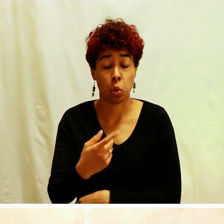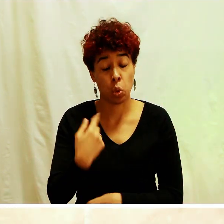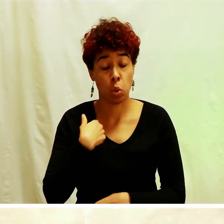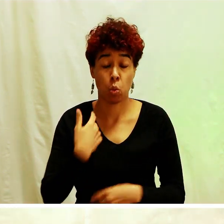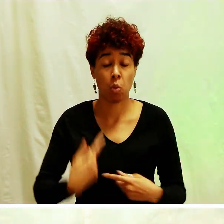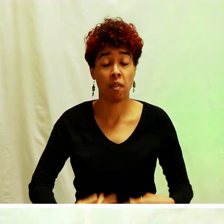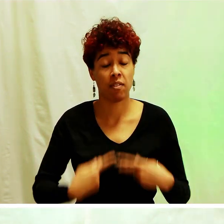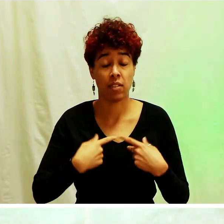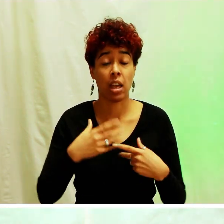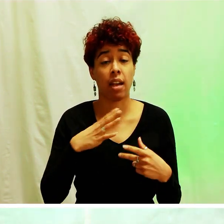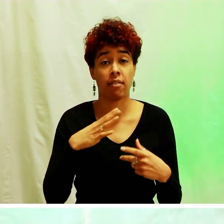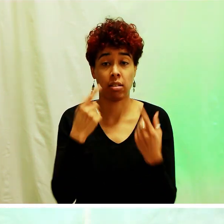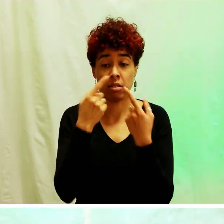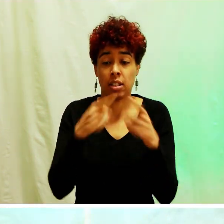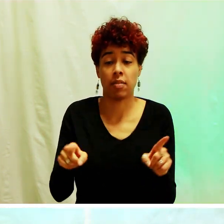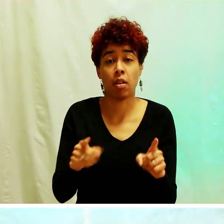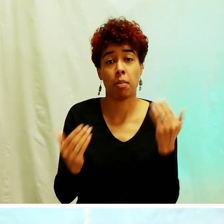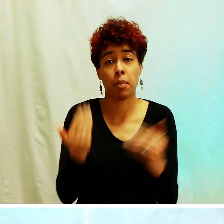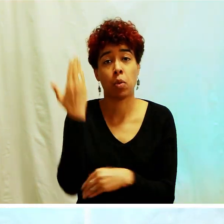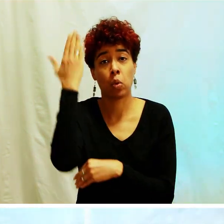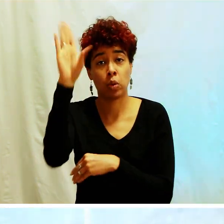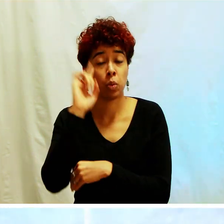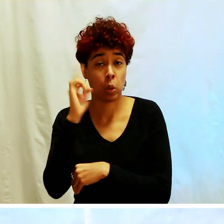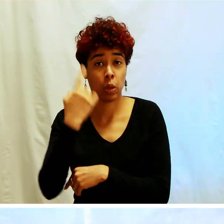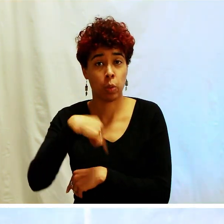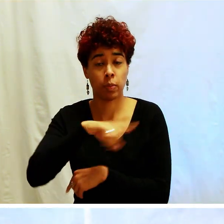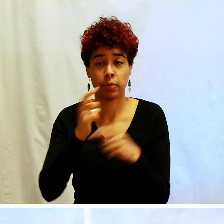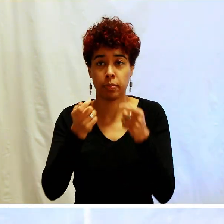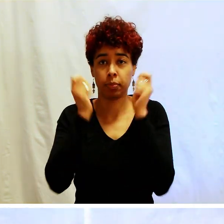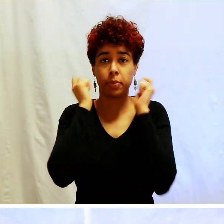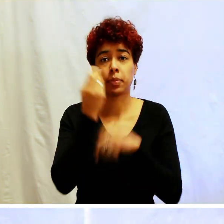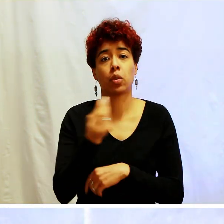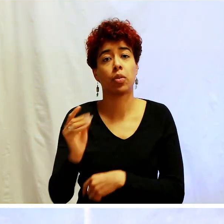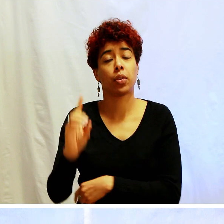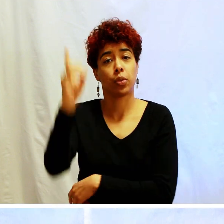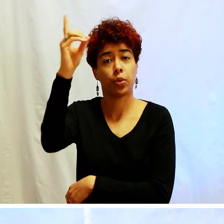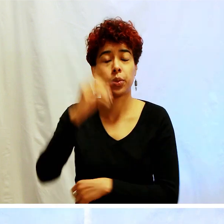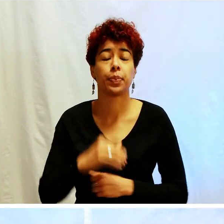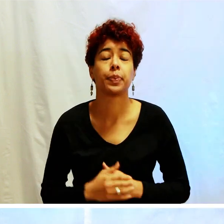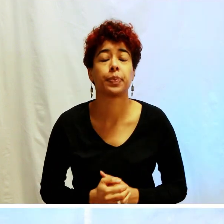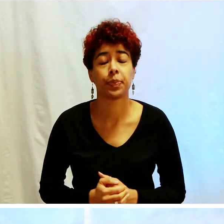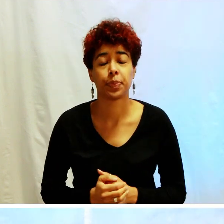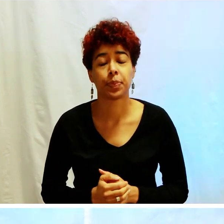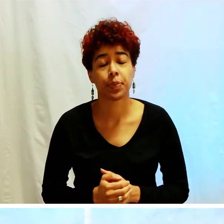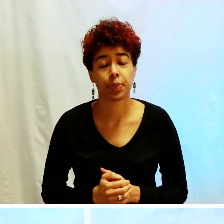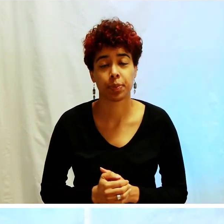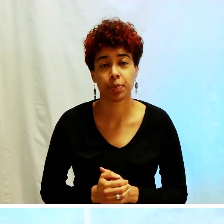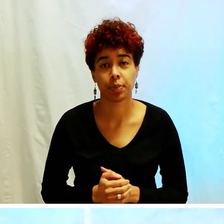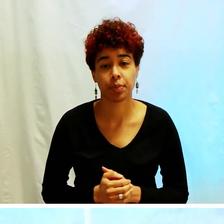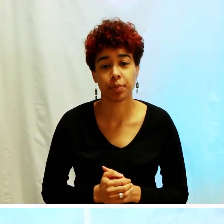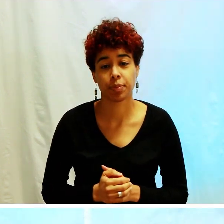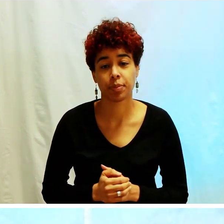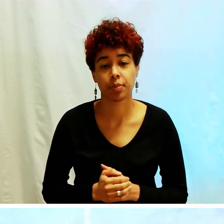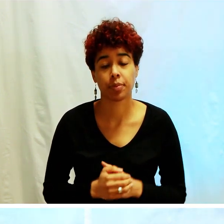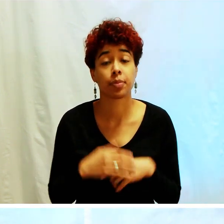sommes enfants de Dieu. Et j'aimerais encore aujourd'hui creuser cette pensée-là avec vous. Quelles